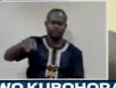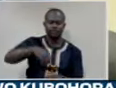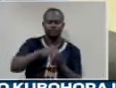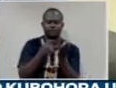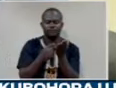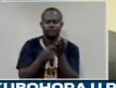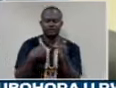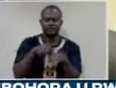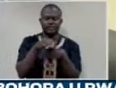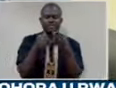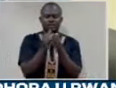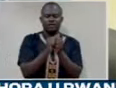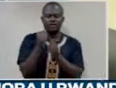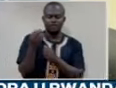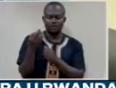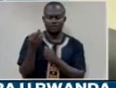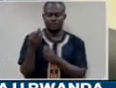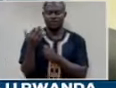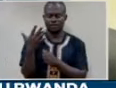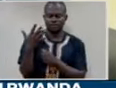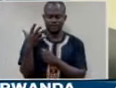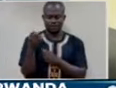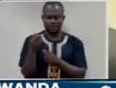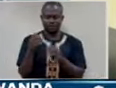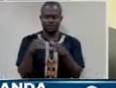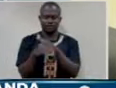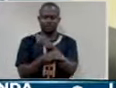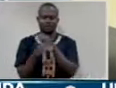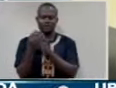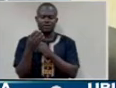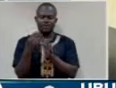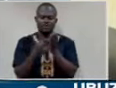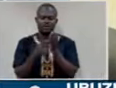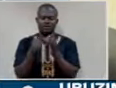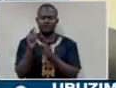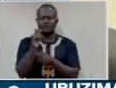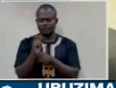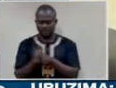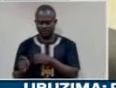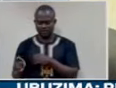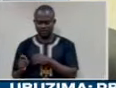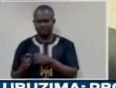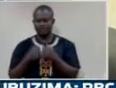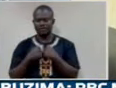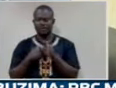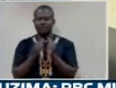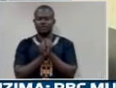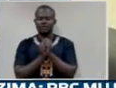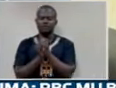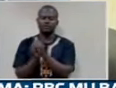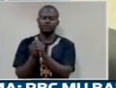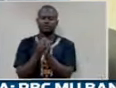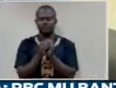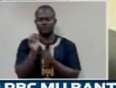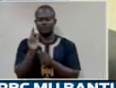Uganda twese hamwe twari 50 twahujwe turi bihugu 4 Uganda Tanzania u Rwanda ndetse